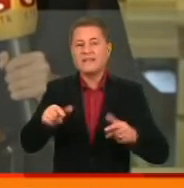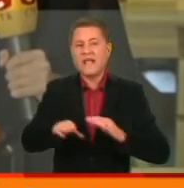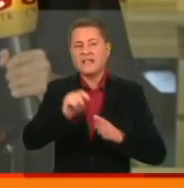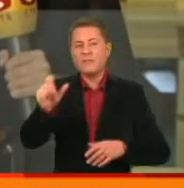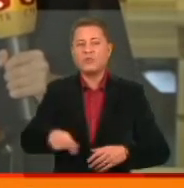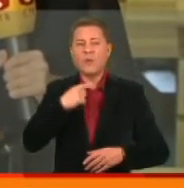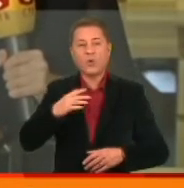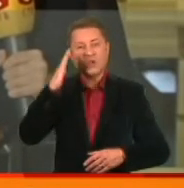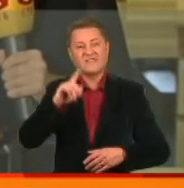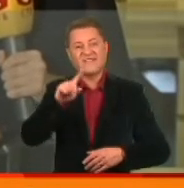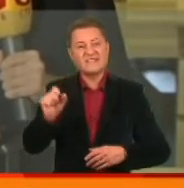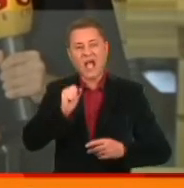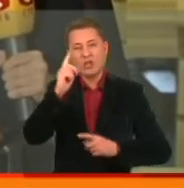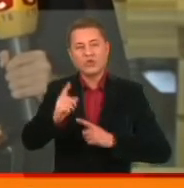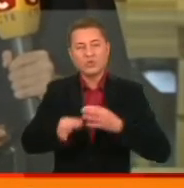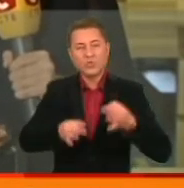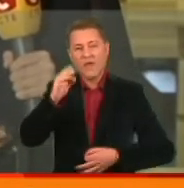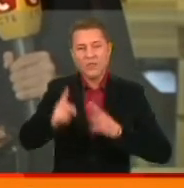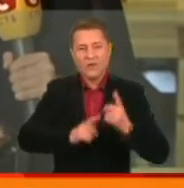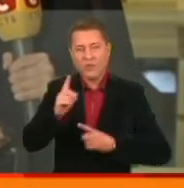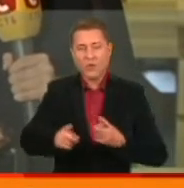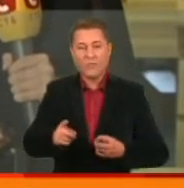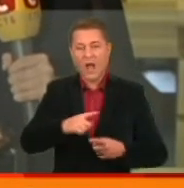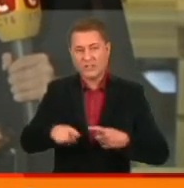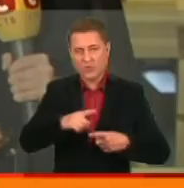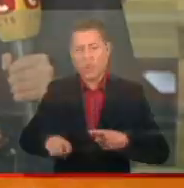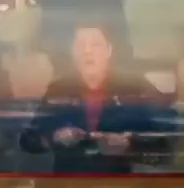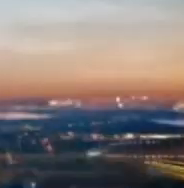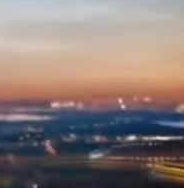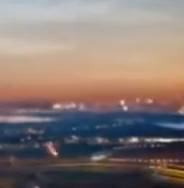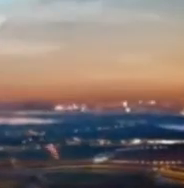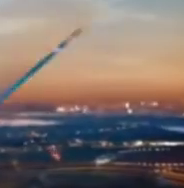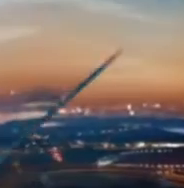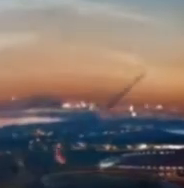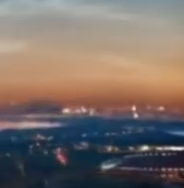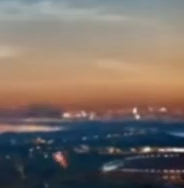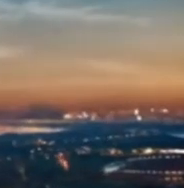поки проголосували за судову реформу, на часі ще і освітня.